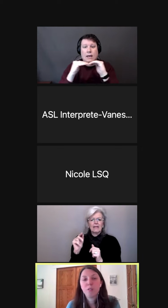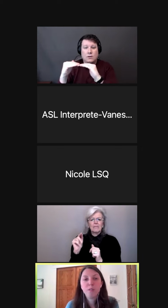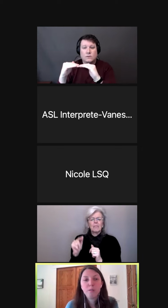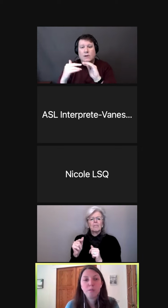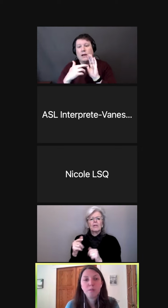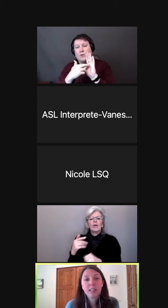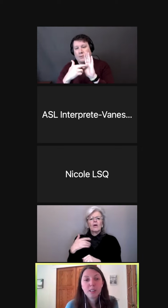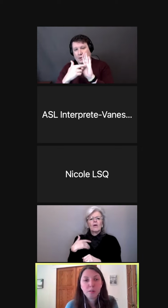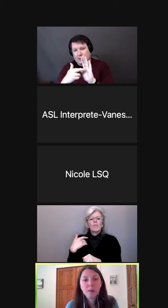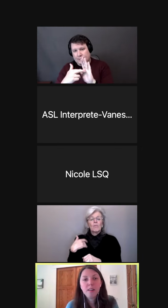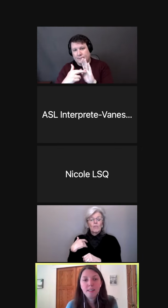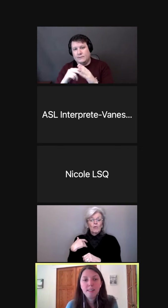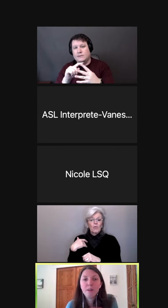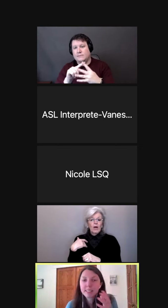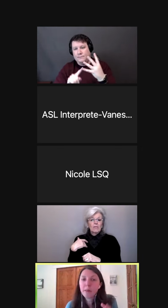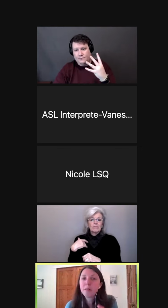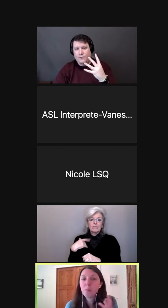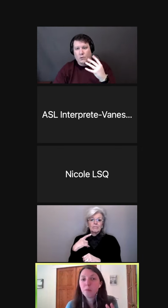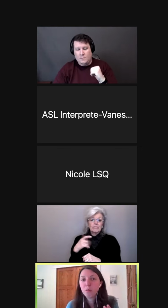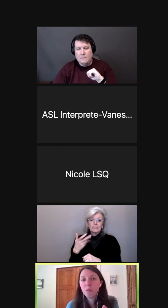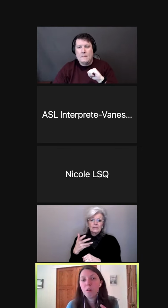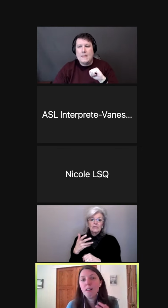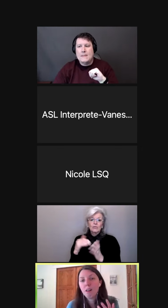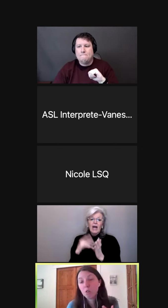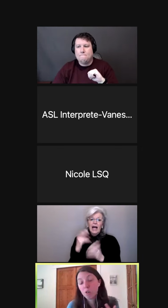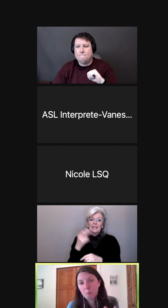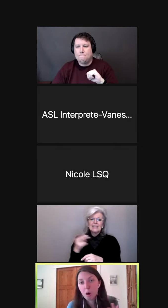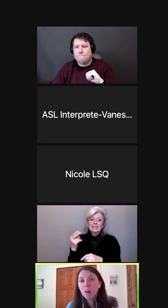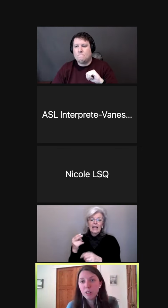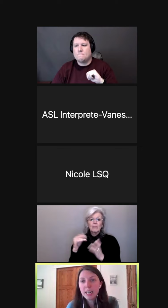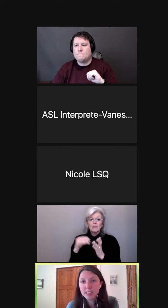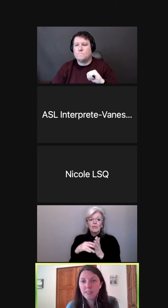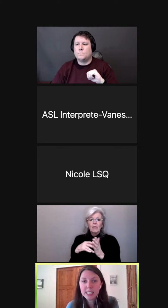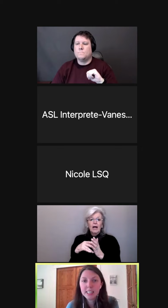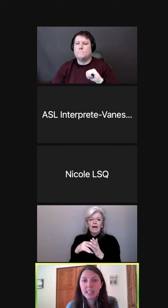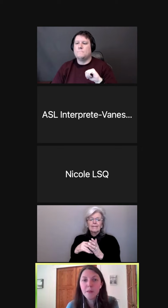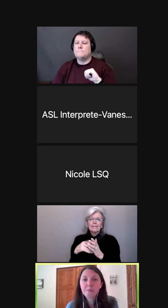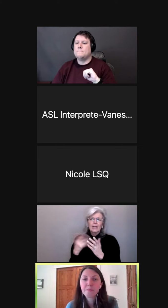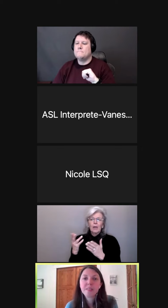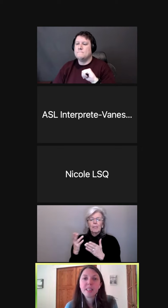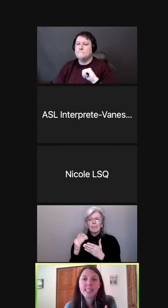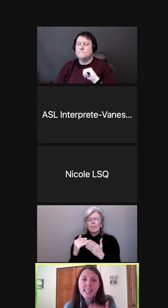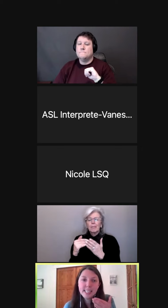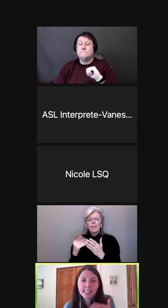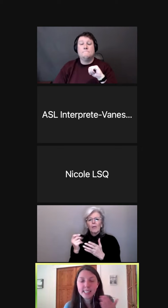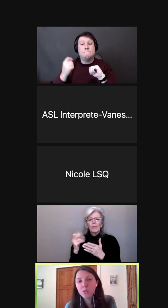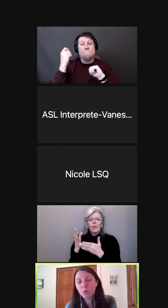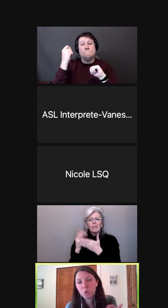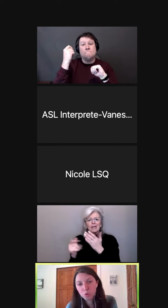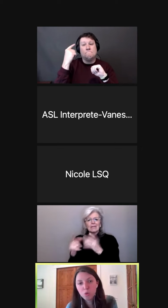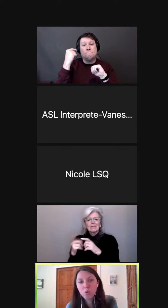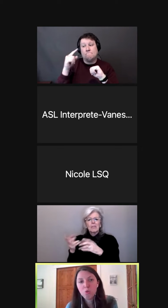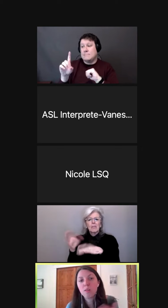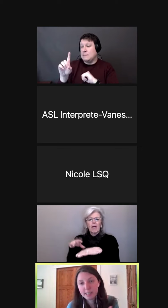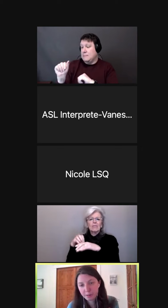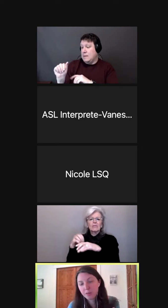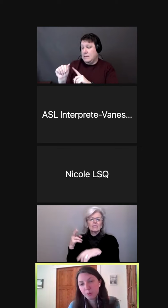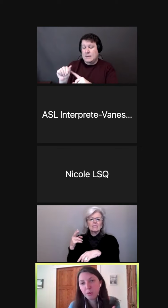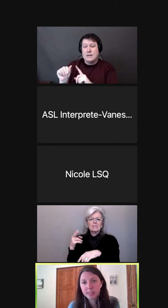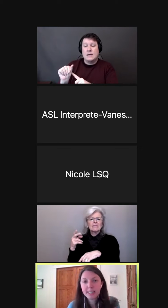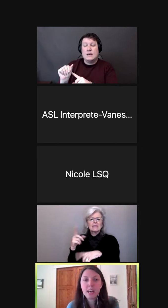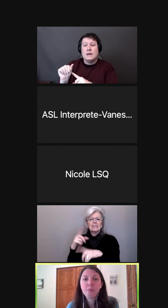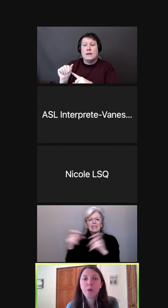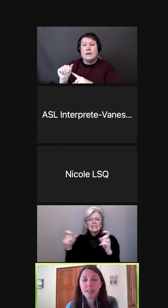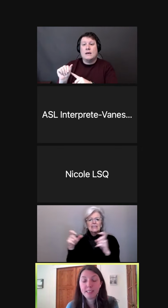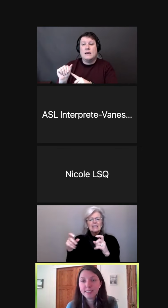que, bon, on ne se le cachera pas, le handicap est un peu l'angle mort de la diversité. si les artistes sourds ou en